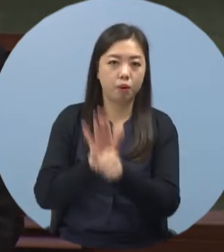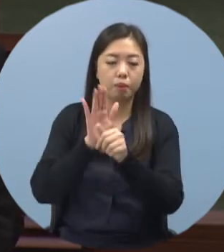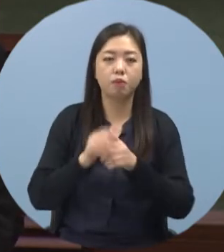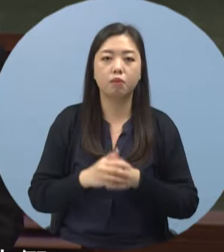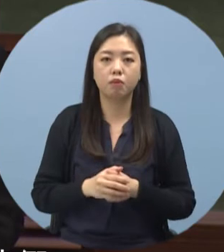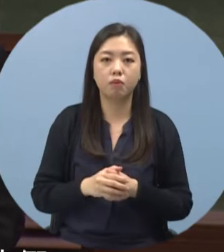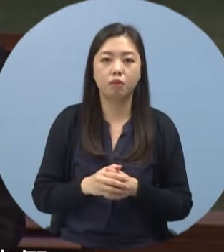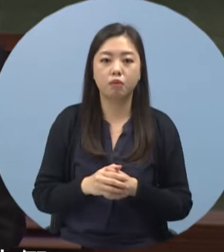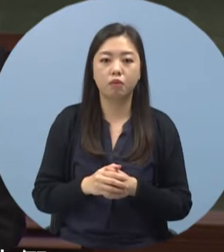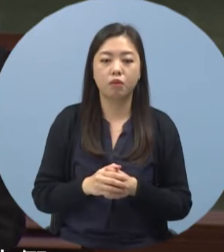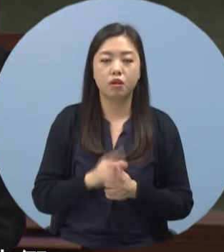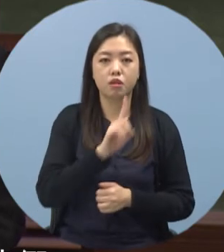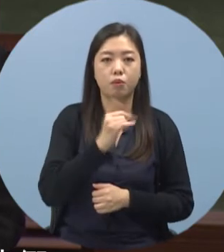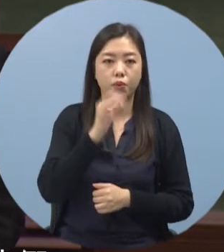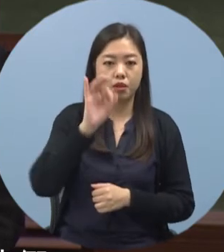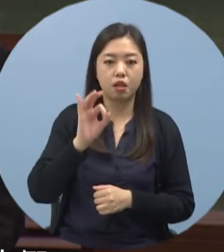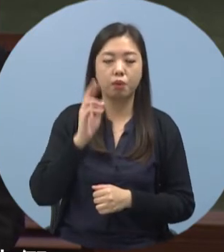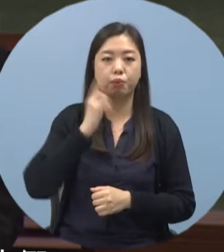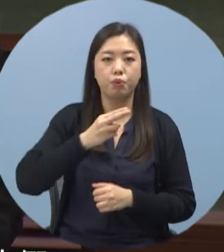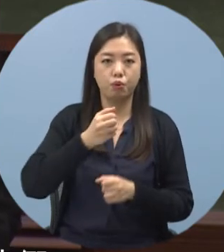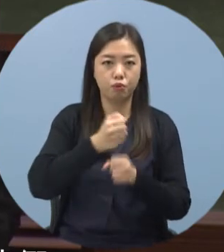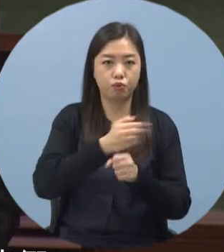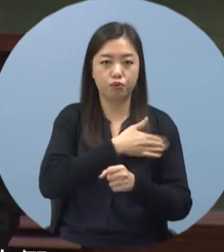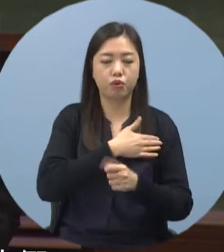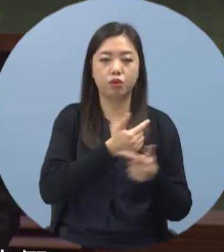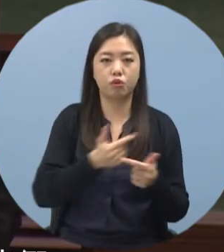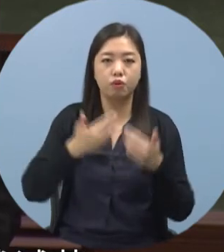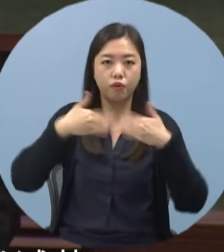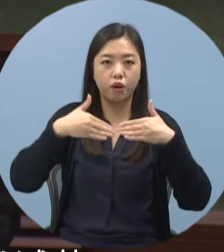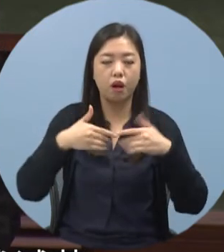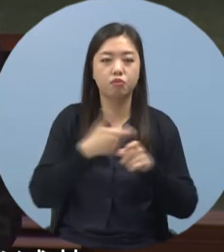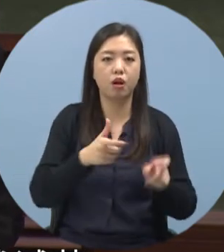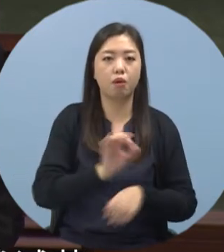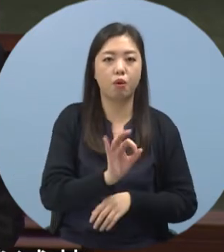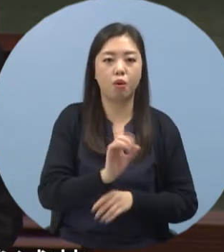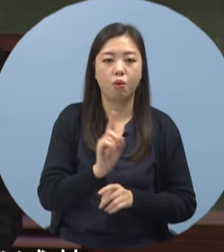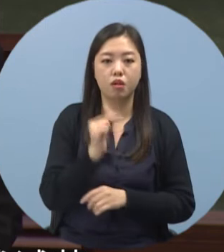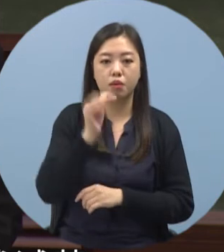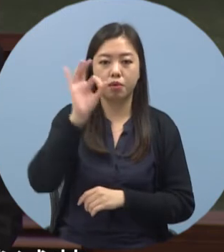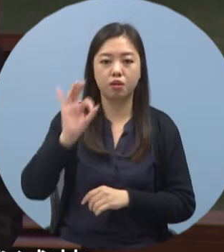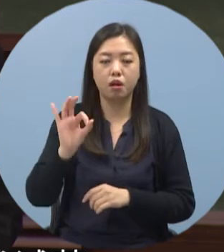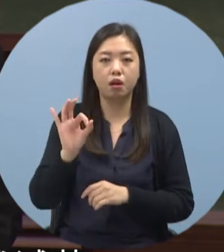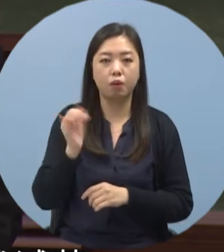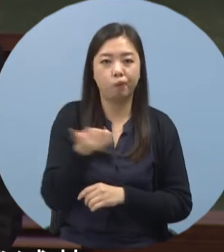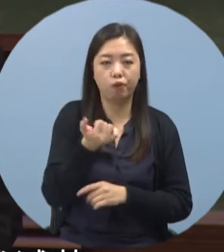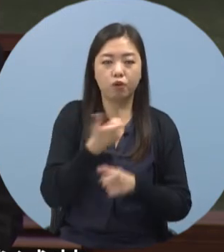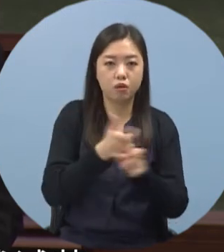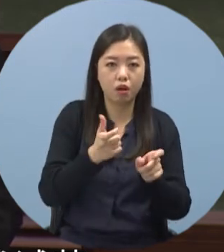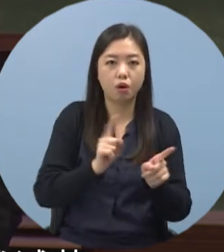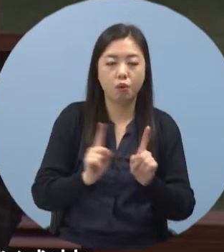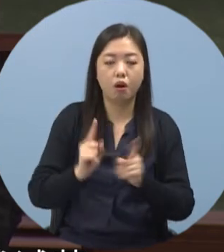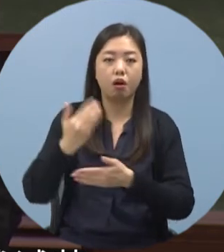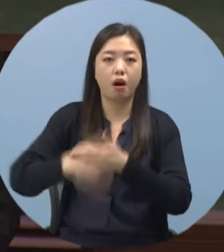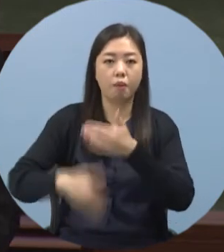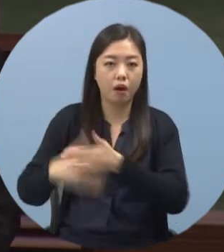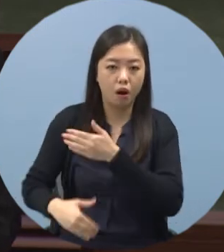工，16% 是要求僱員持續放無薪假，以及10%不適時發放工資或者減